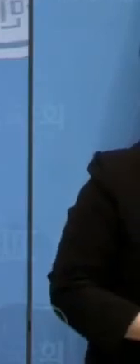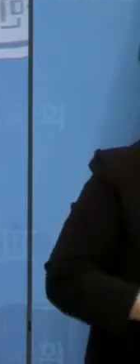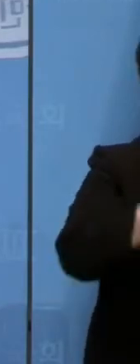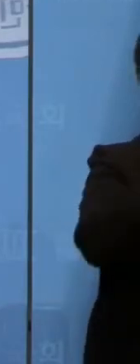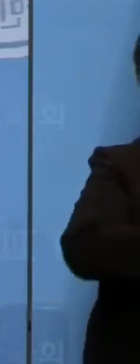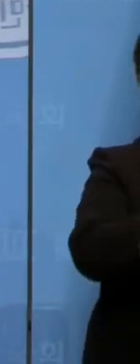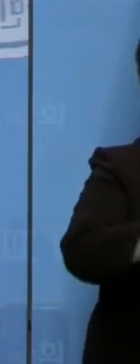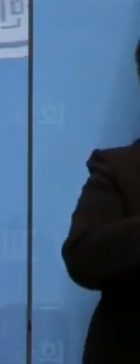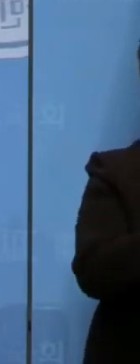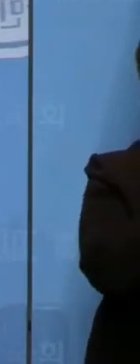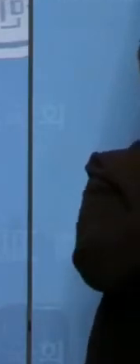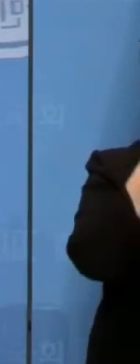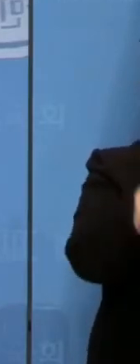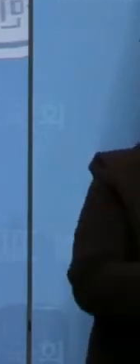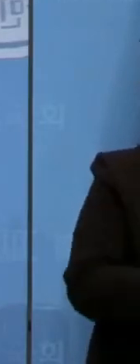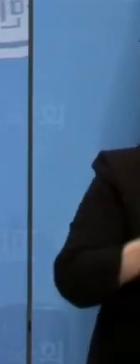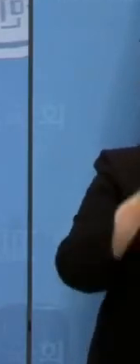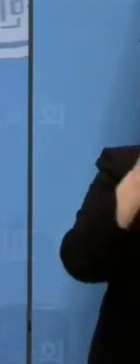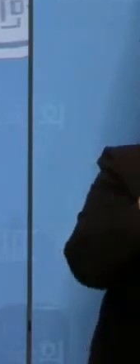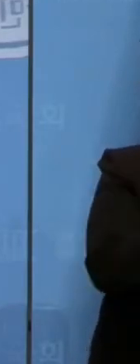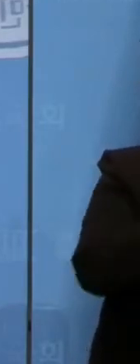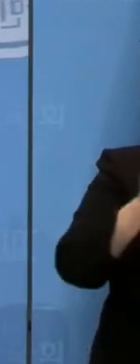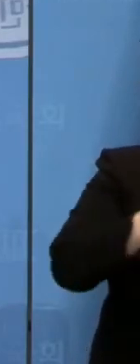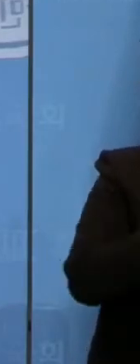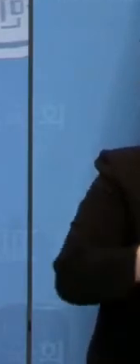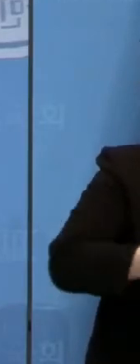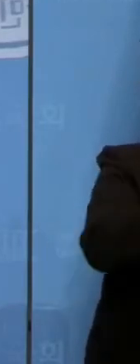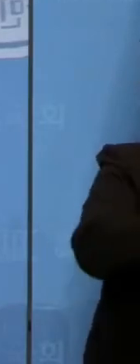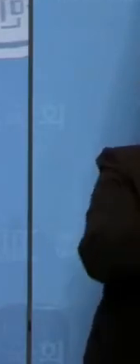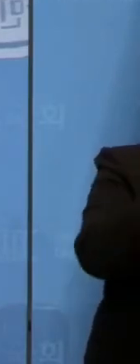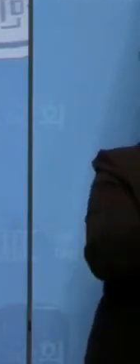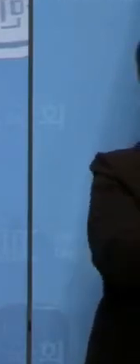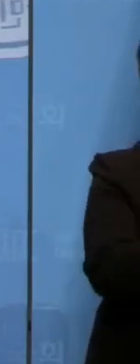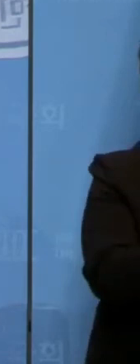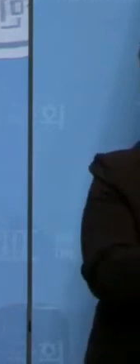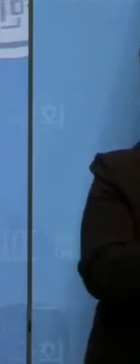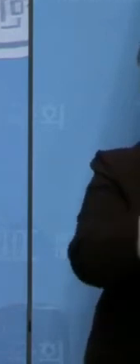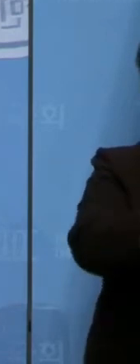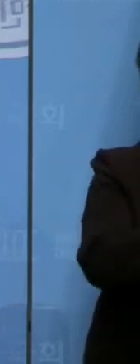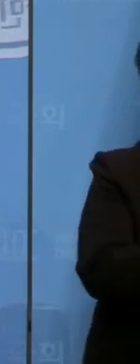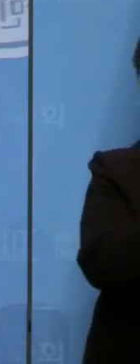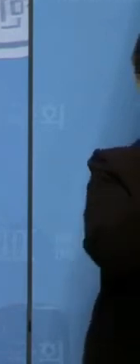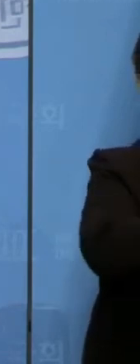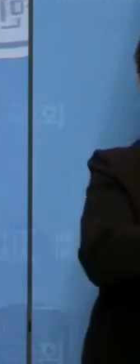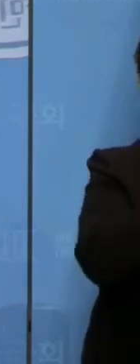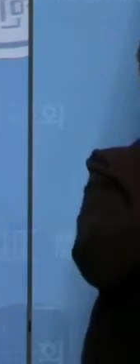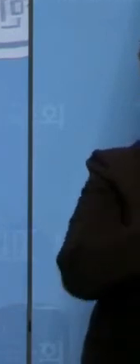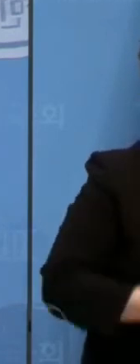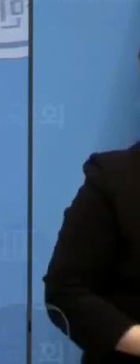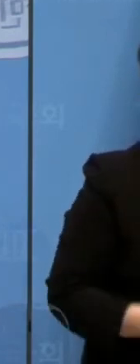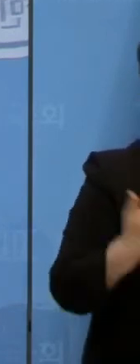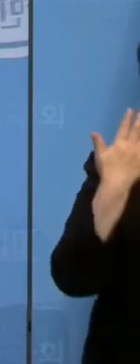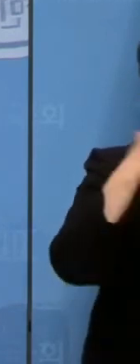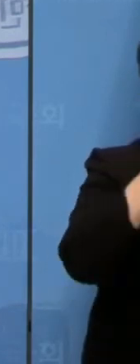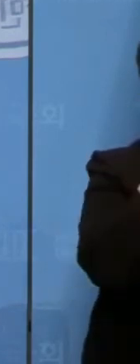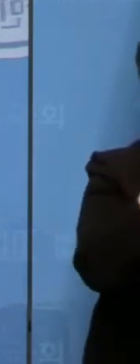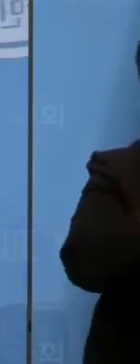정당한 조치이지만 미얀마 군부의 학살을 저지할 만큼 유효한 결정은 아닙니다. 지난 토요일